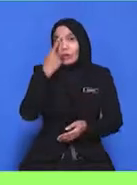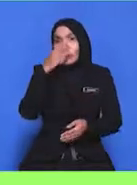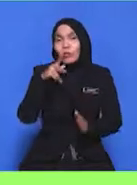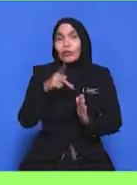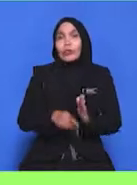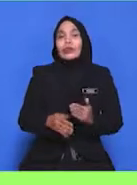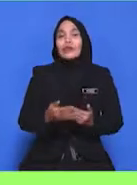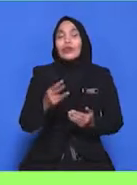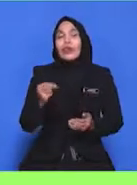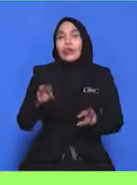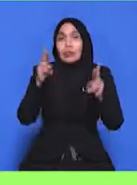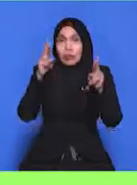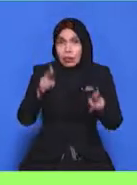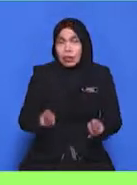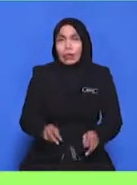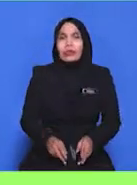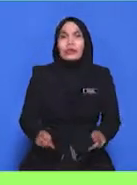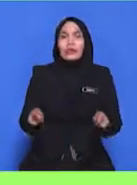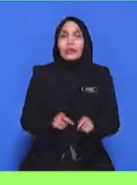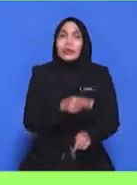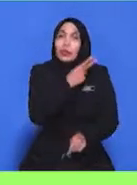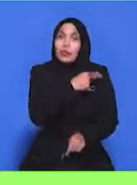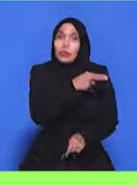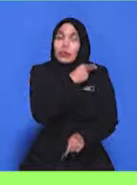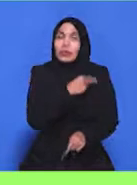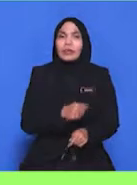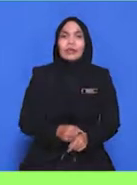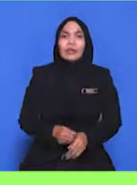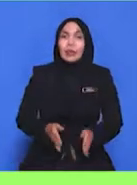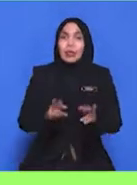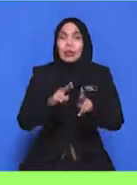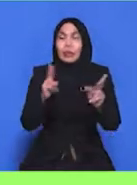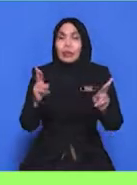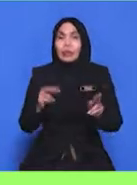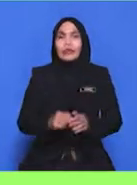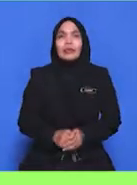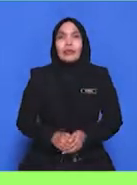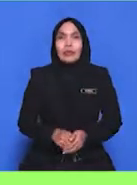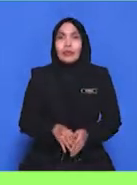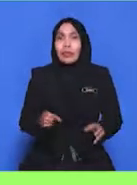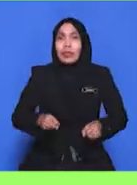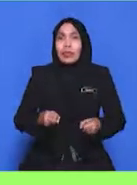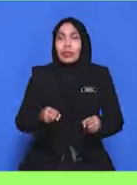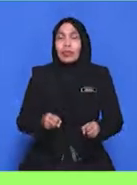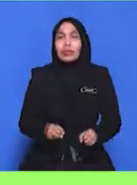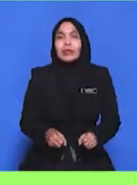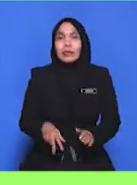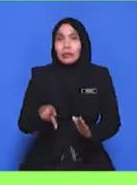hospital, jambatan, perigi, jalan raya dan sistem pengangkutan